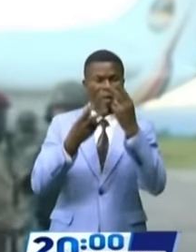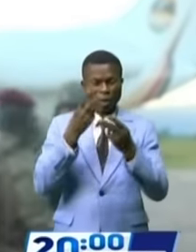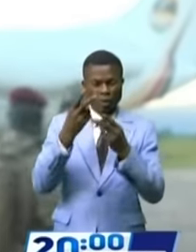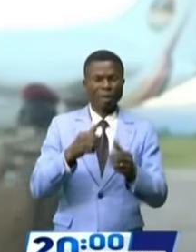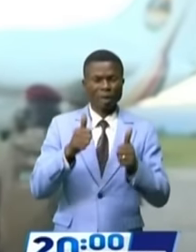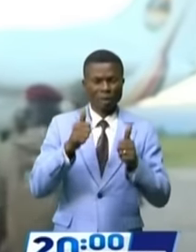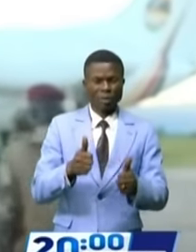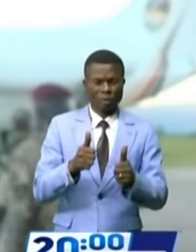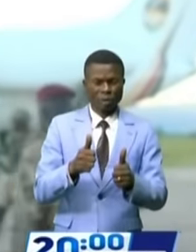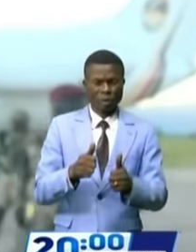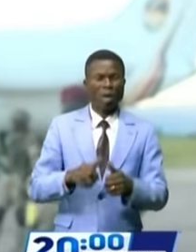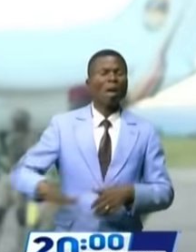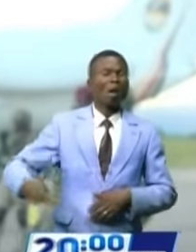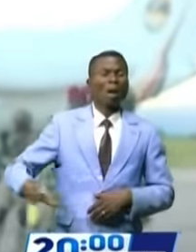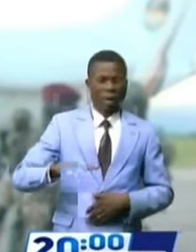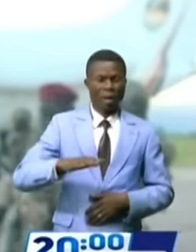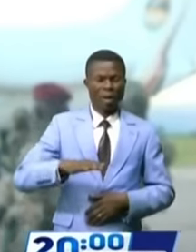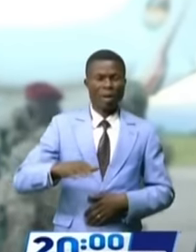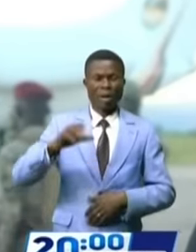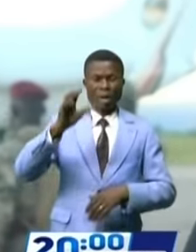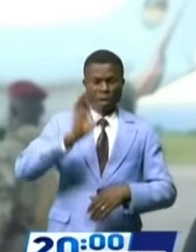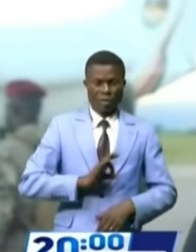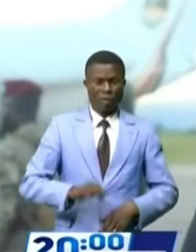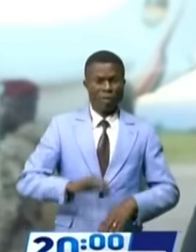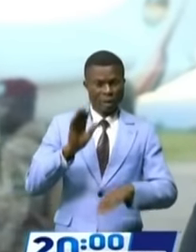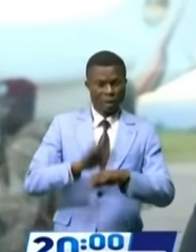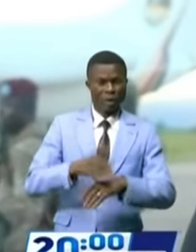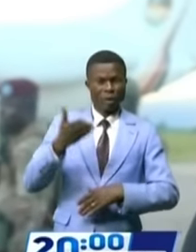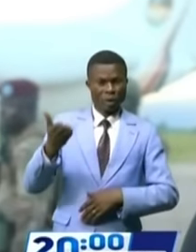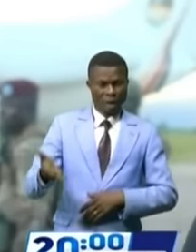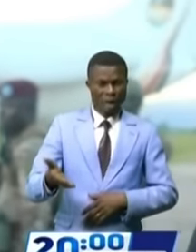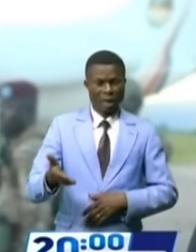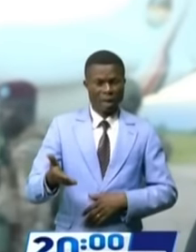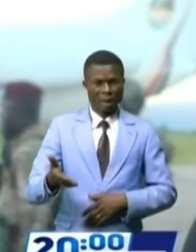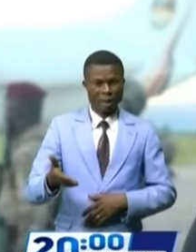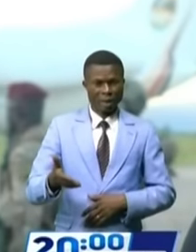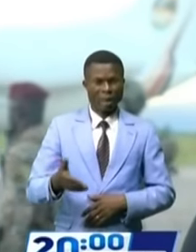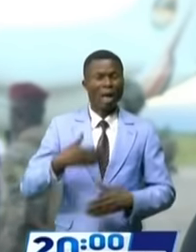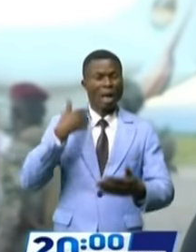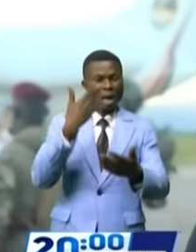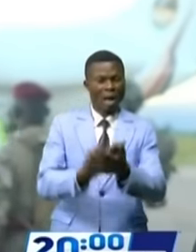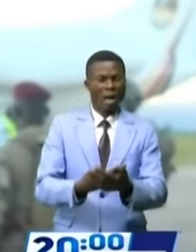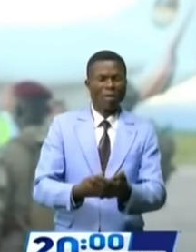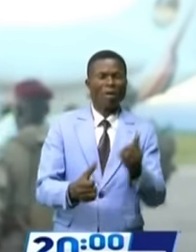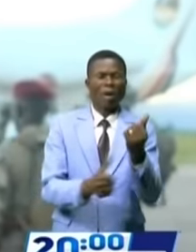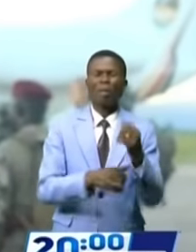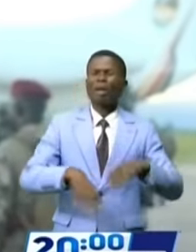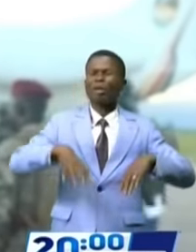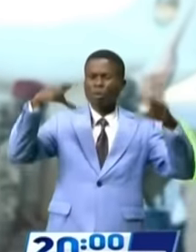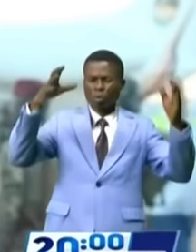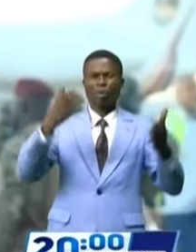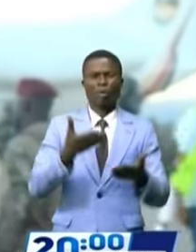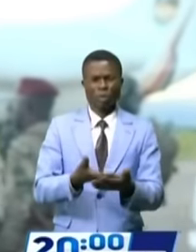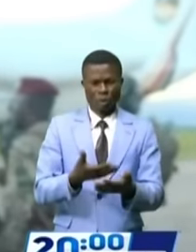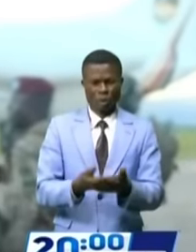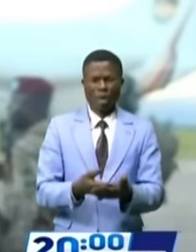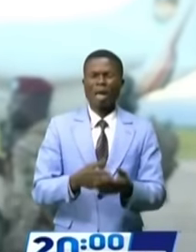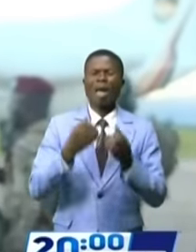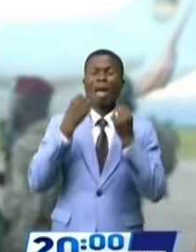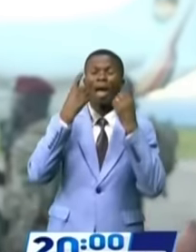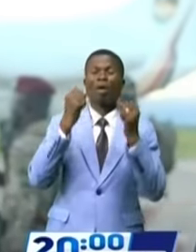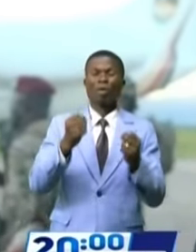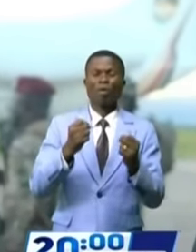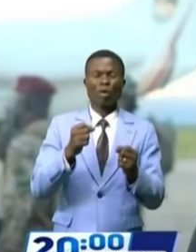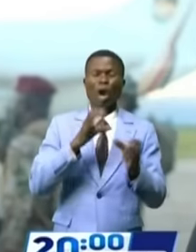bien. Partout où le président numéro 20, Félix-Antoine Tshisekedi, arrive, l'accueil est extraordinaire, formidable.